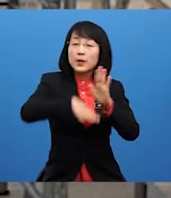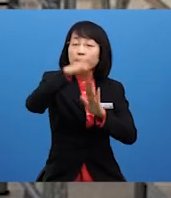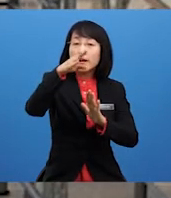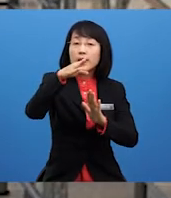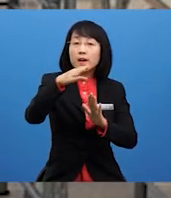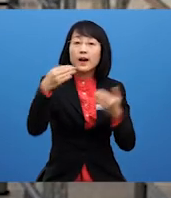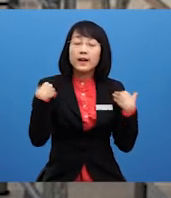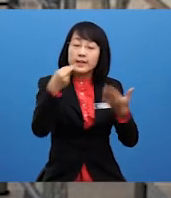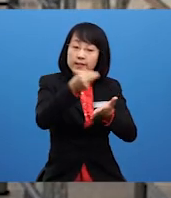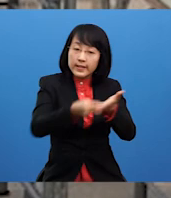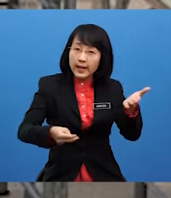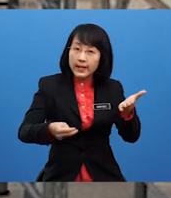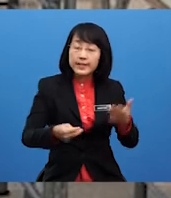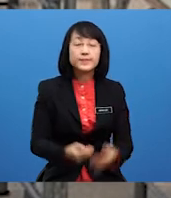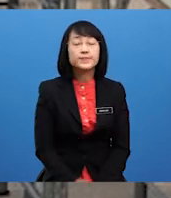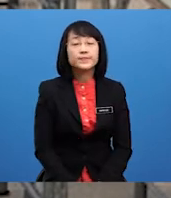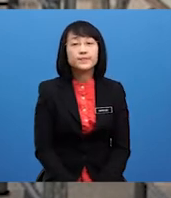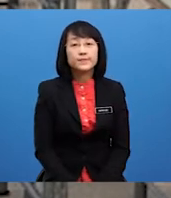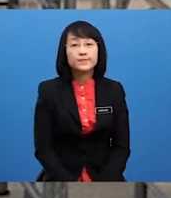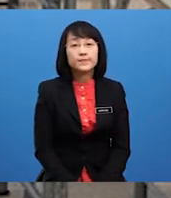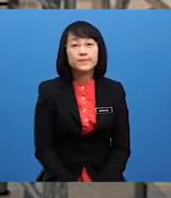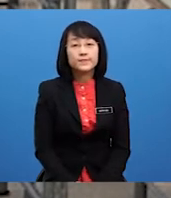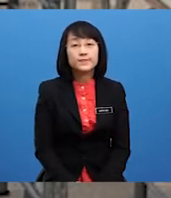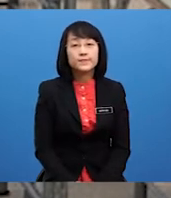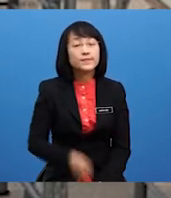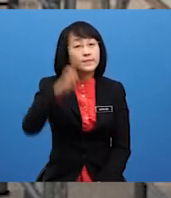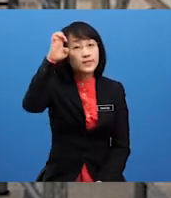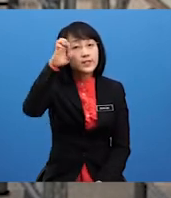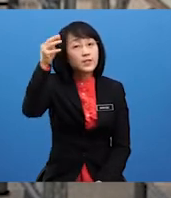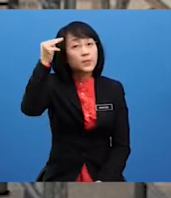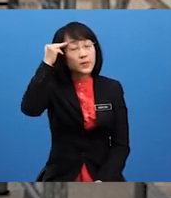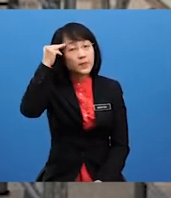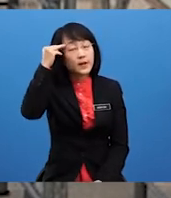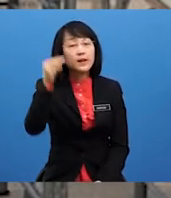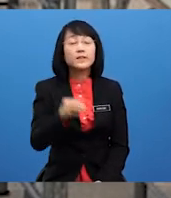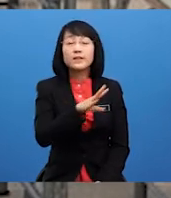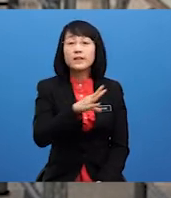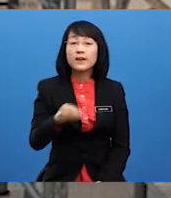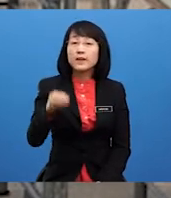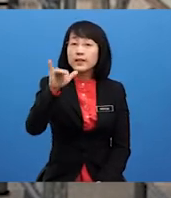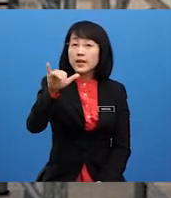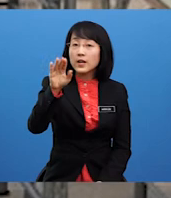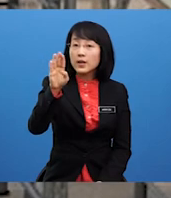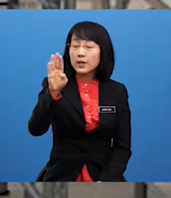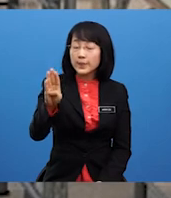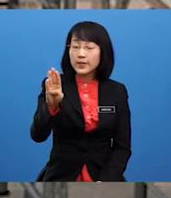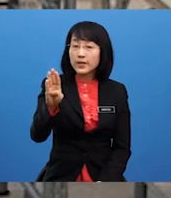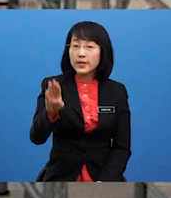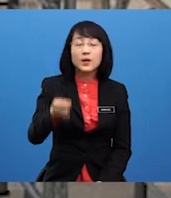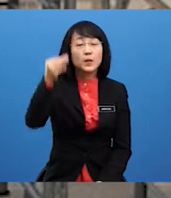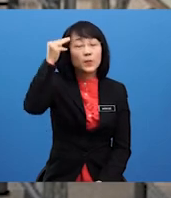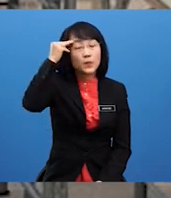Berdasarkan teks Sodaga Besar dari Kuala Lumpur pula, Encik Muhammad dan Yang Berhormat Muhammad Yusof sangat